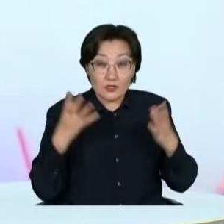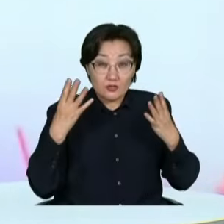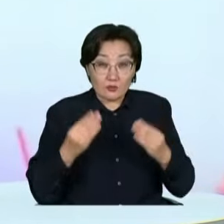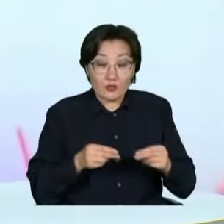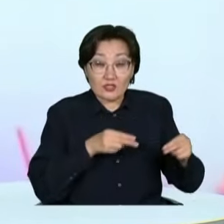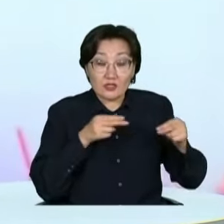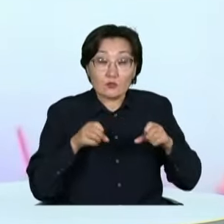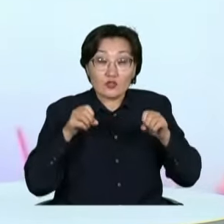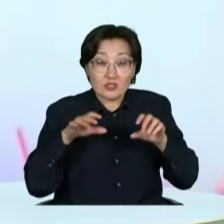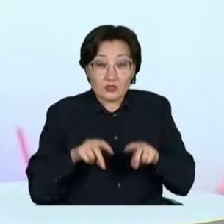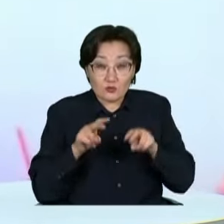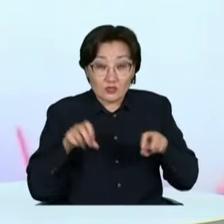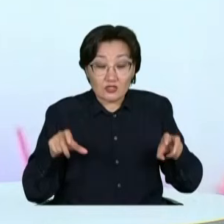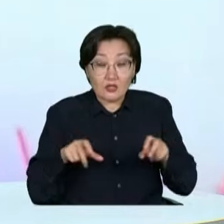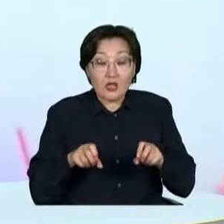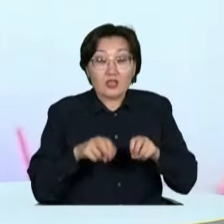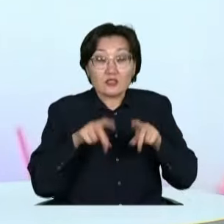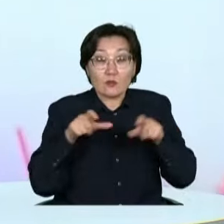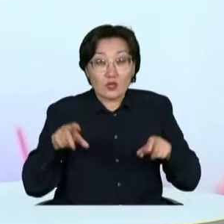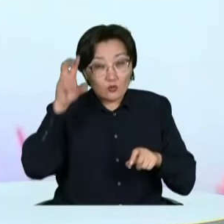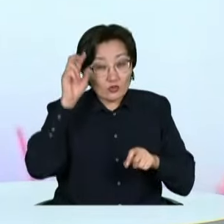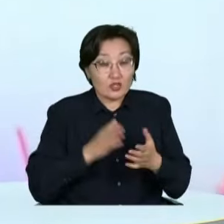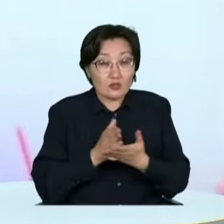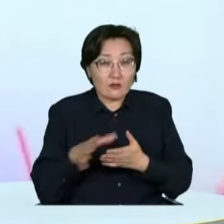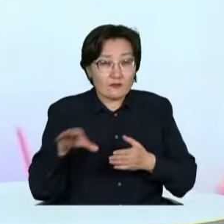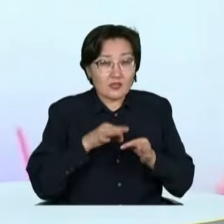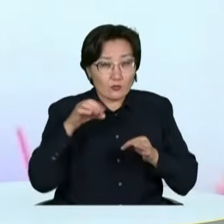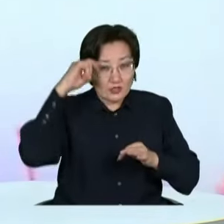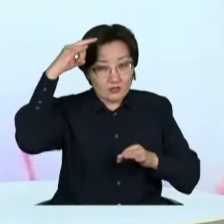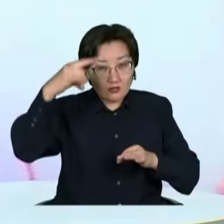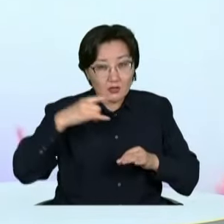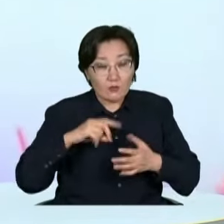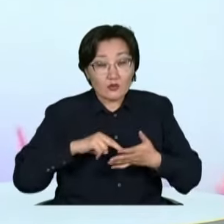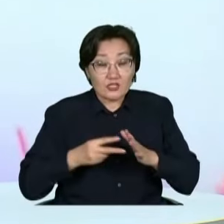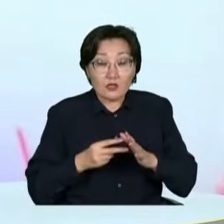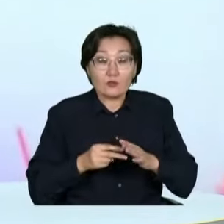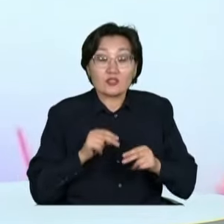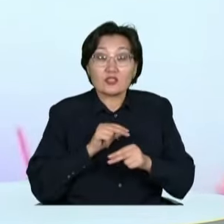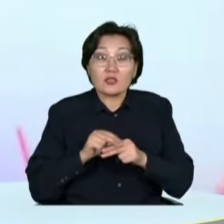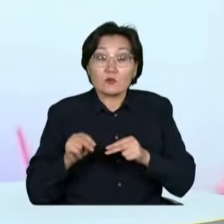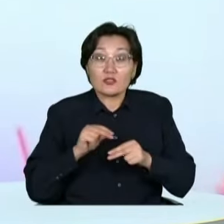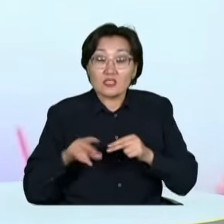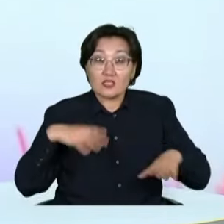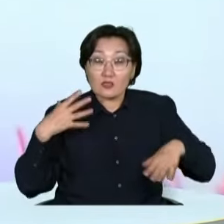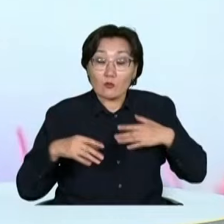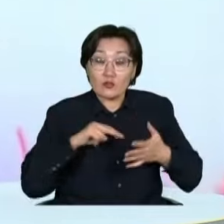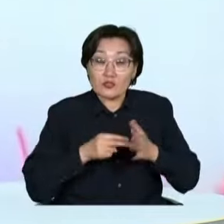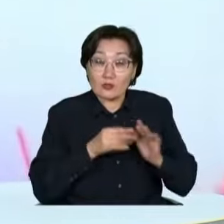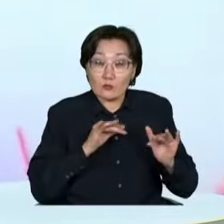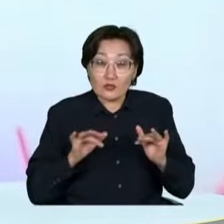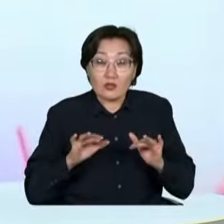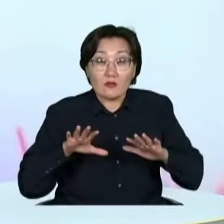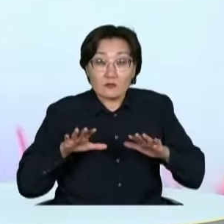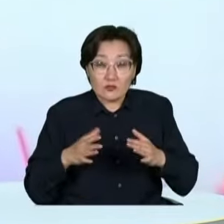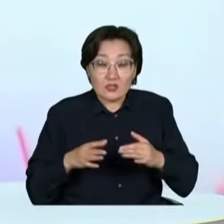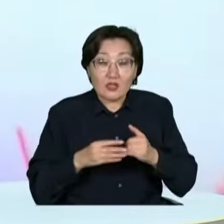съехали специалисты и госслужащие со всех регионов страны. Они намерены отработать навыки и план действий в случае